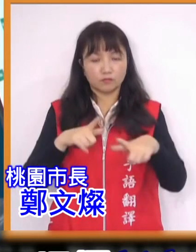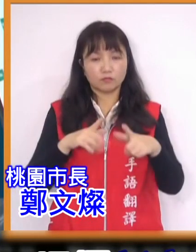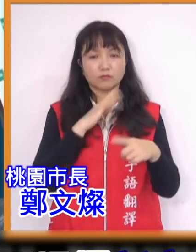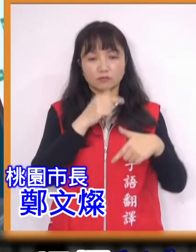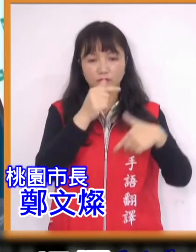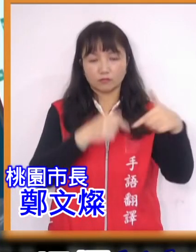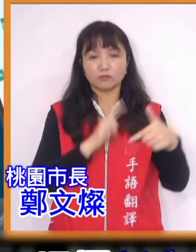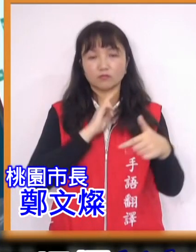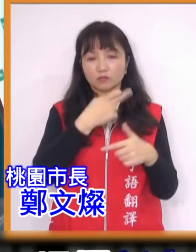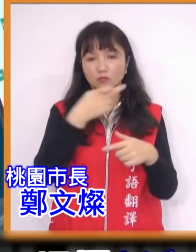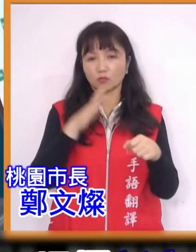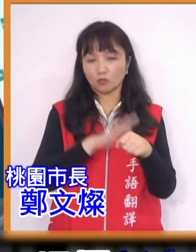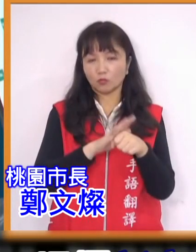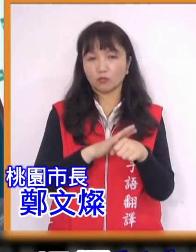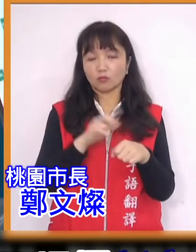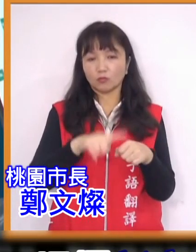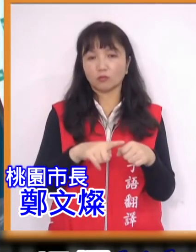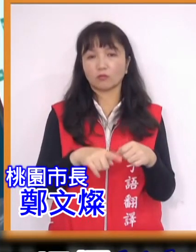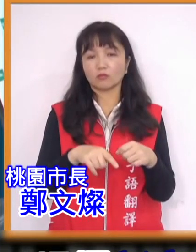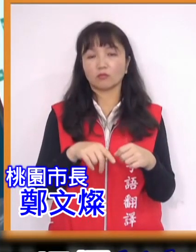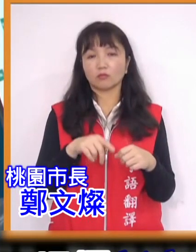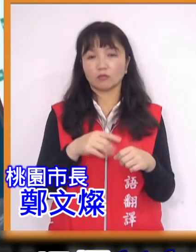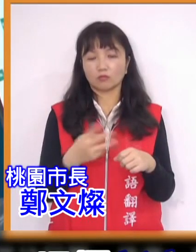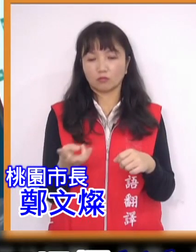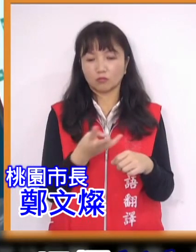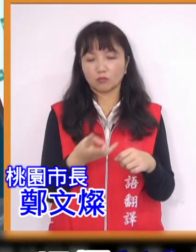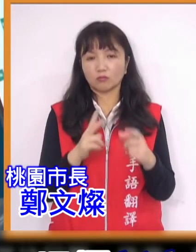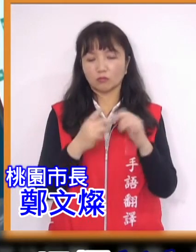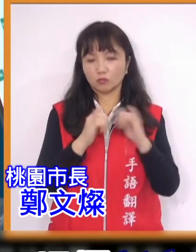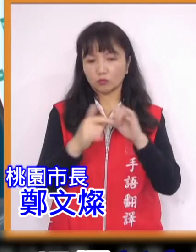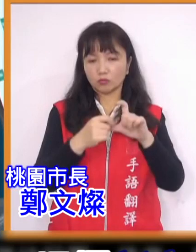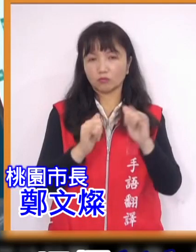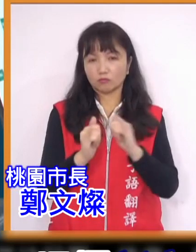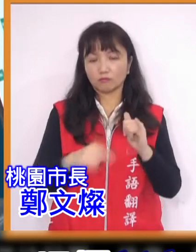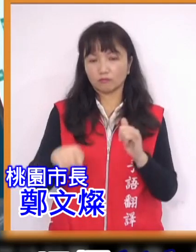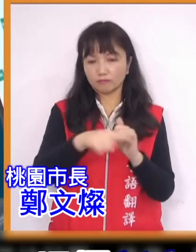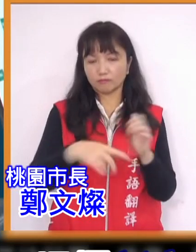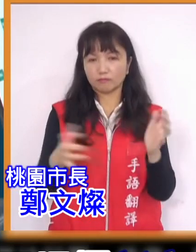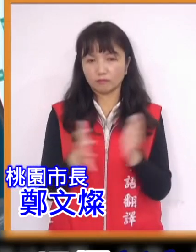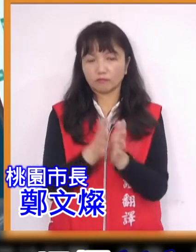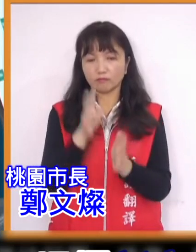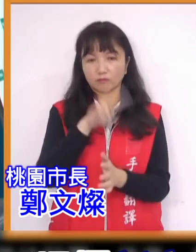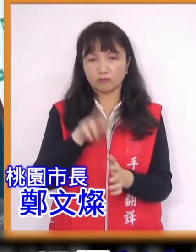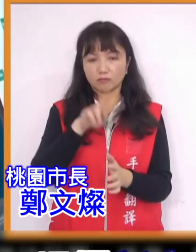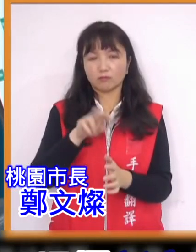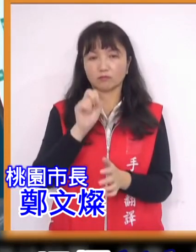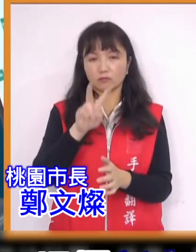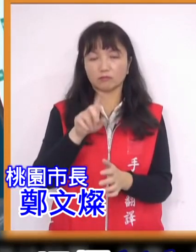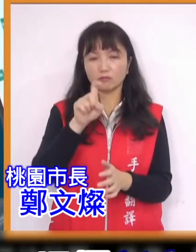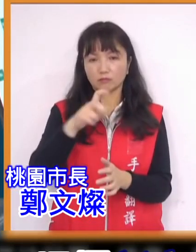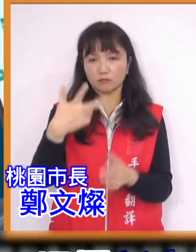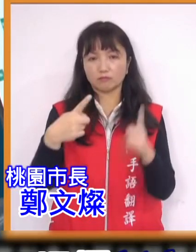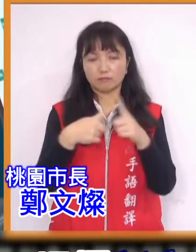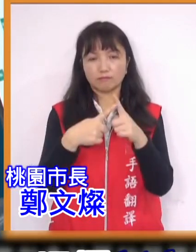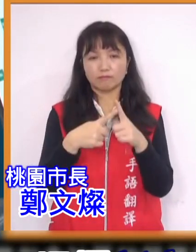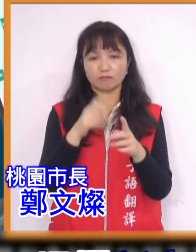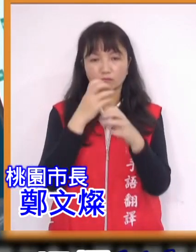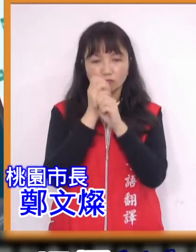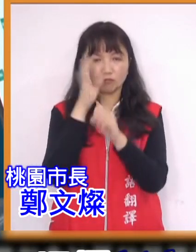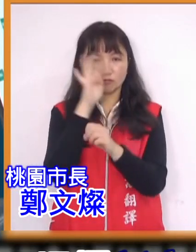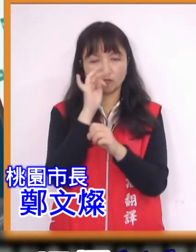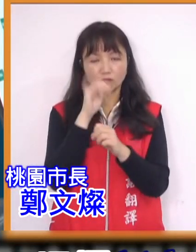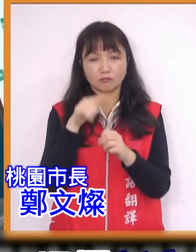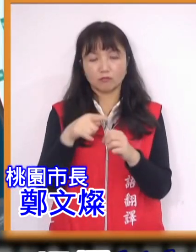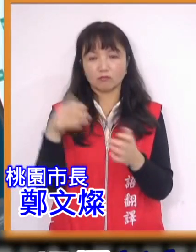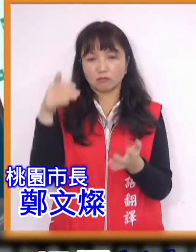音英语的原生分校，那么包含社区的民众2217位采检的结果，那今天